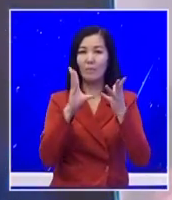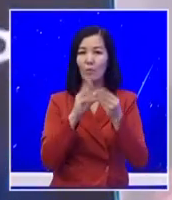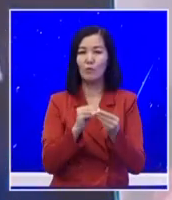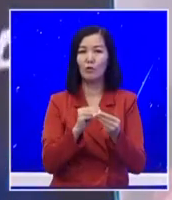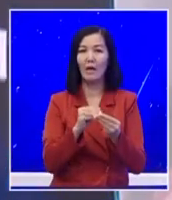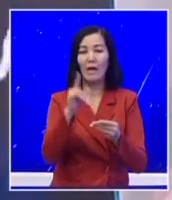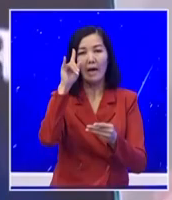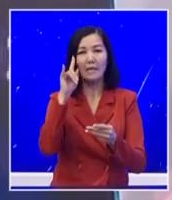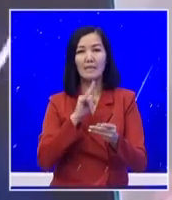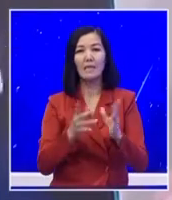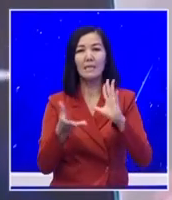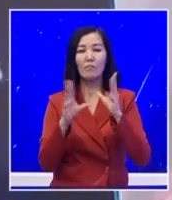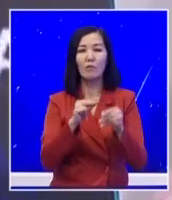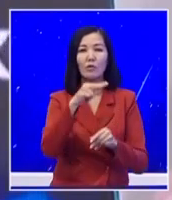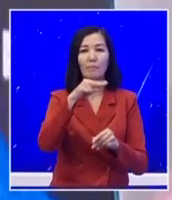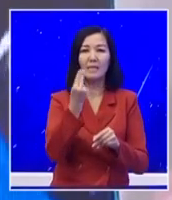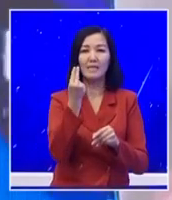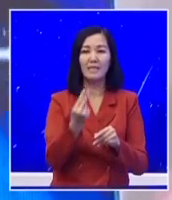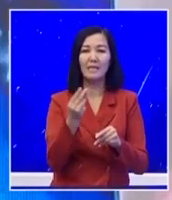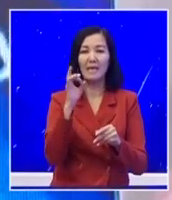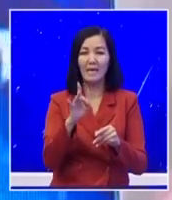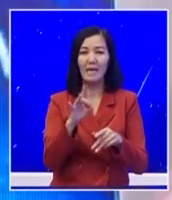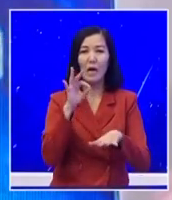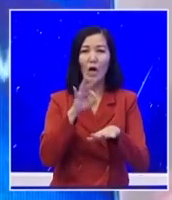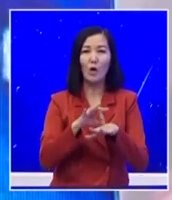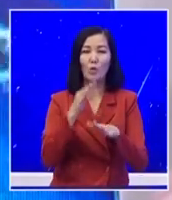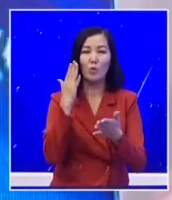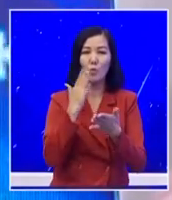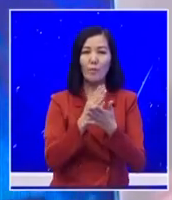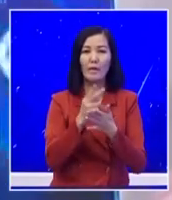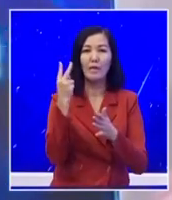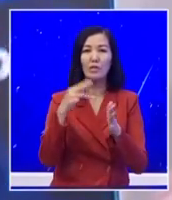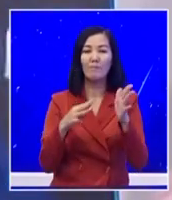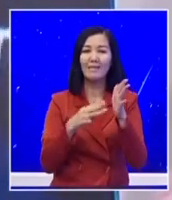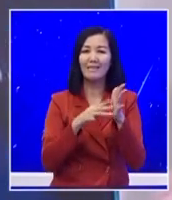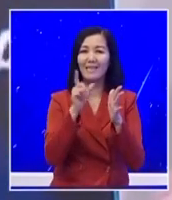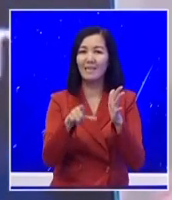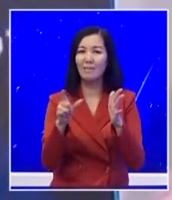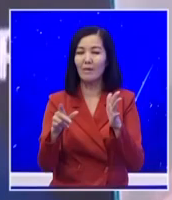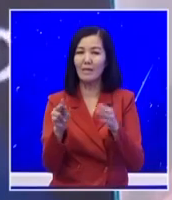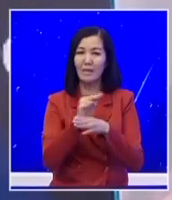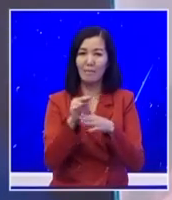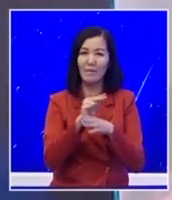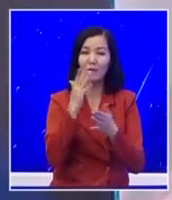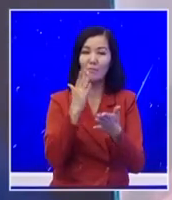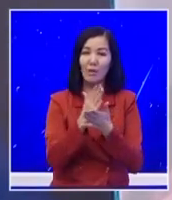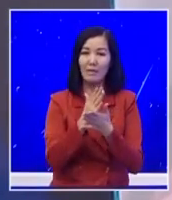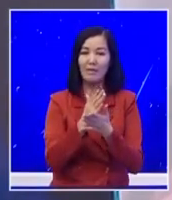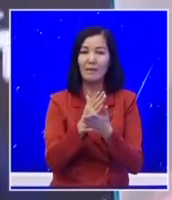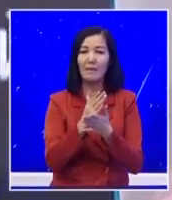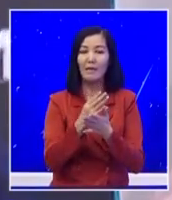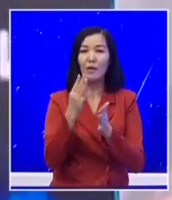стационарларда ПЦР нәтижесі теріс, пневмониямен 28 000 пациент ем алуда,